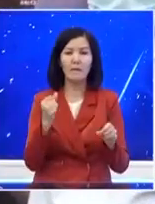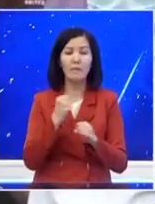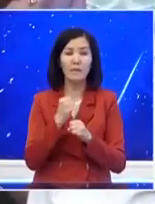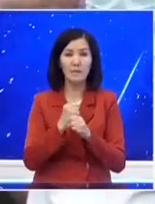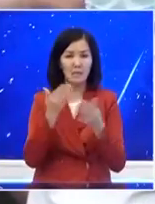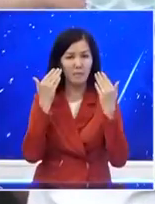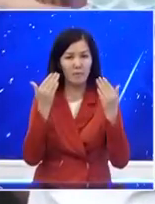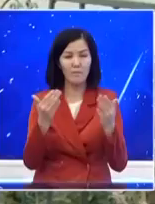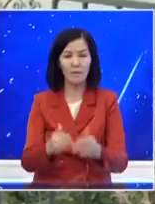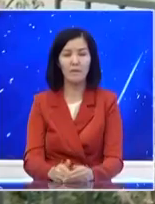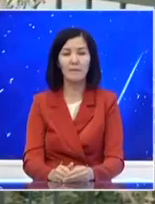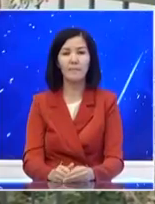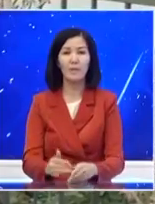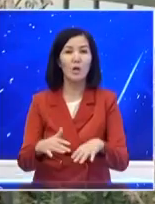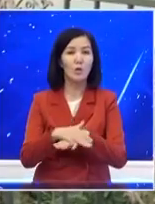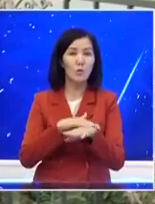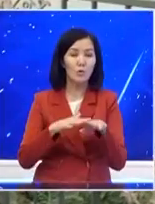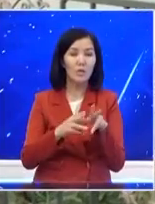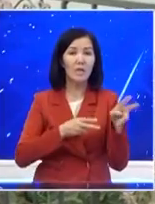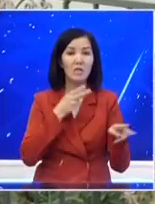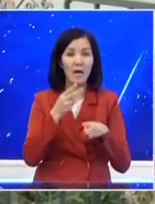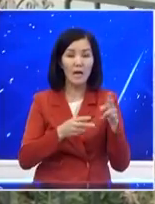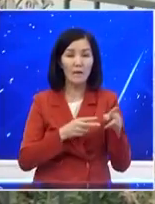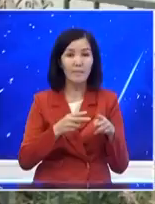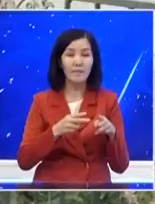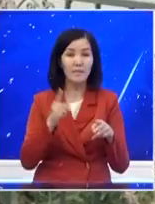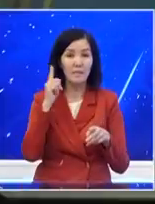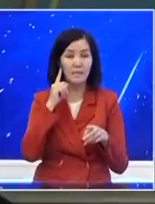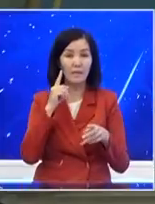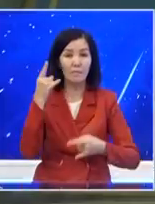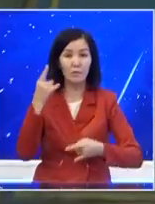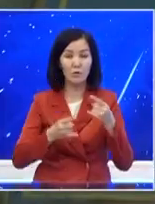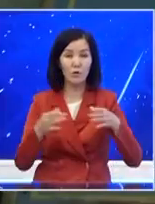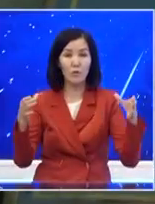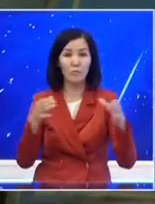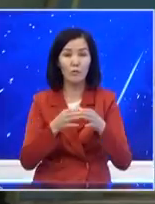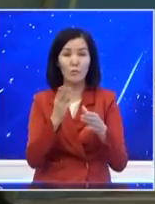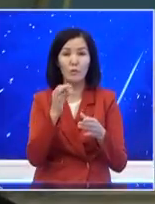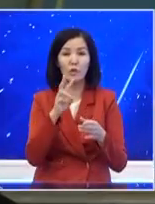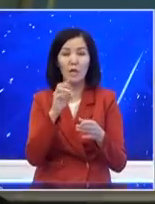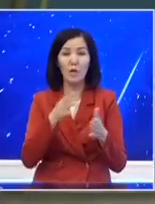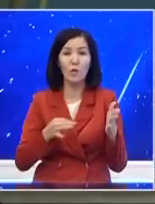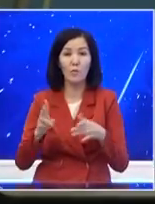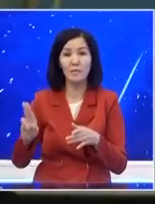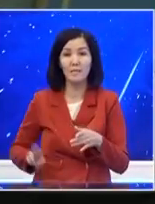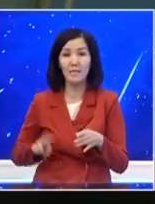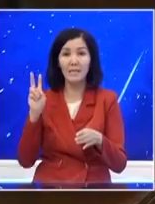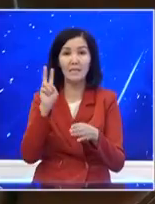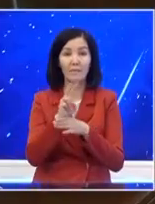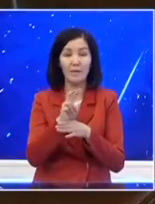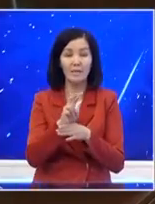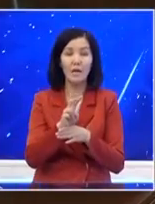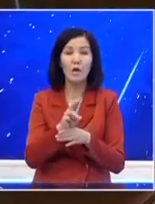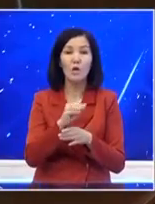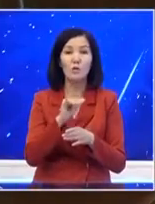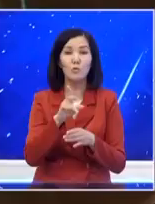отыр. Тұрғындардың шағымын тыңдаған соң түсірілім тобы үлкен Алматы каналының шелек бөлімшесі директорына барды. Нұрғожа